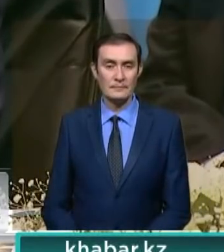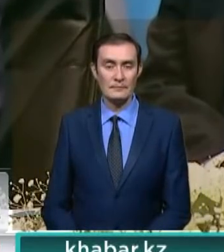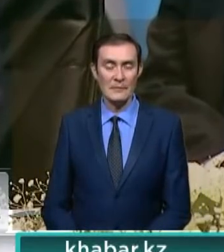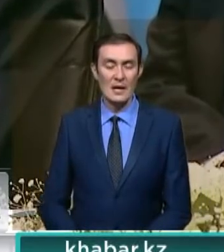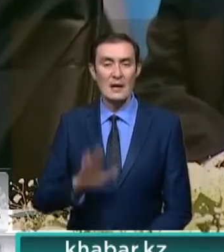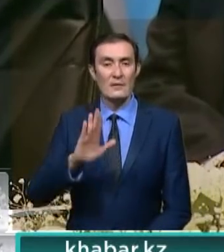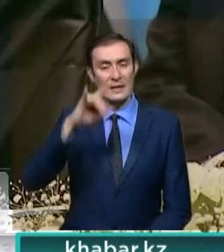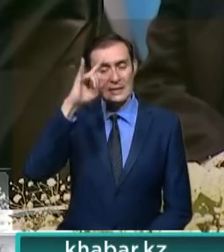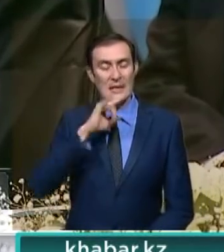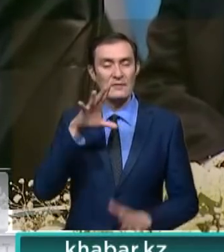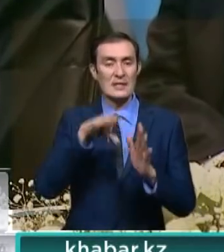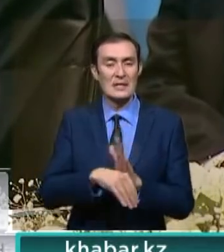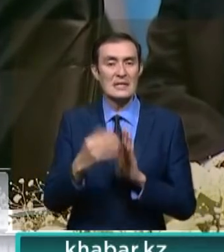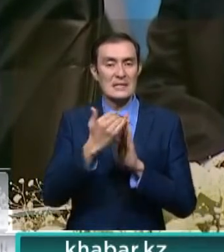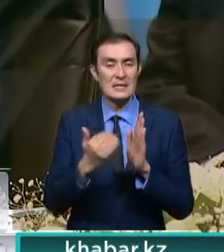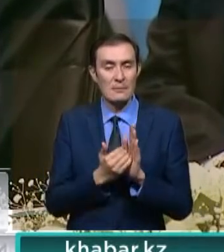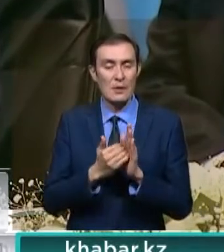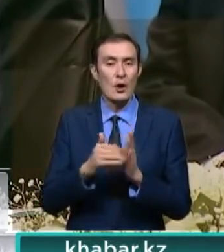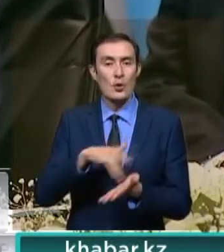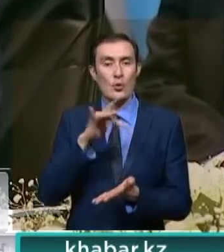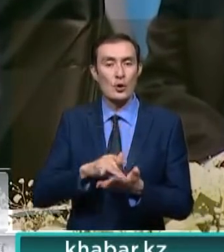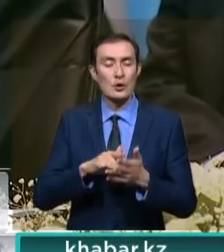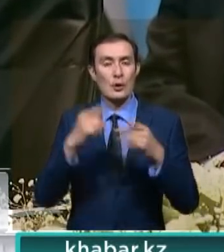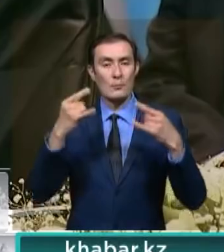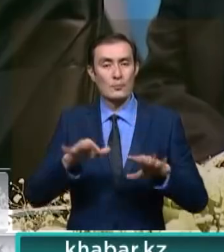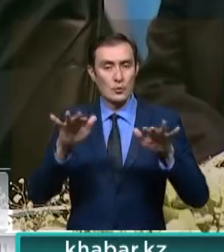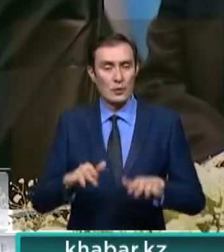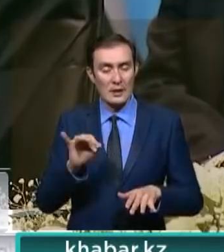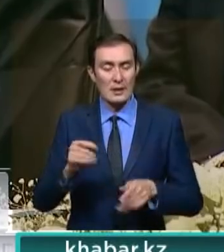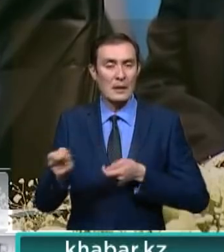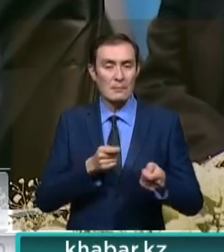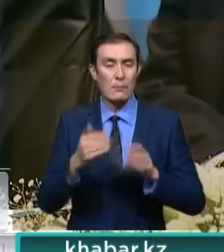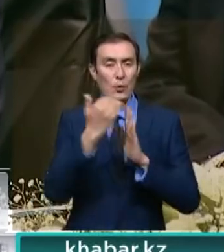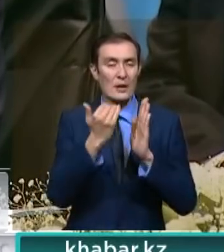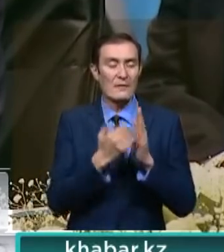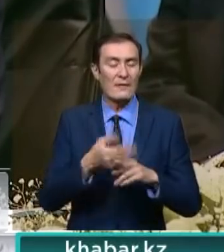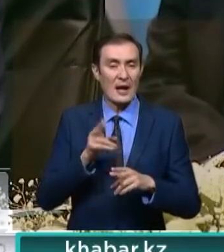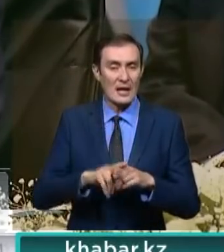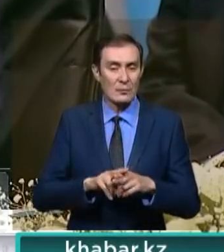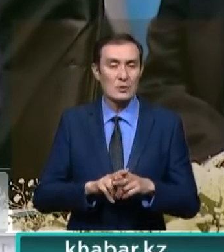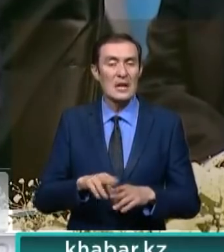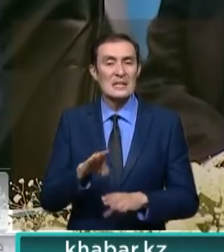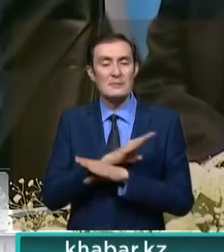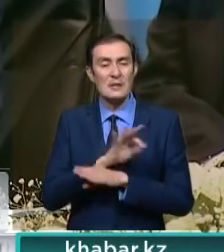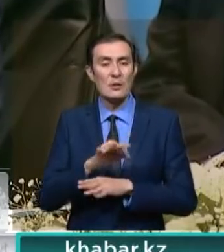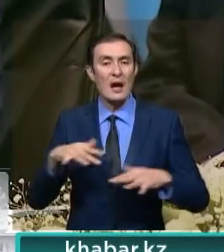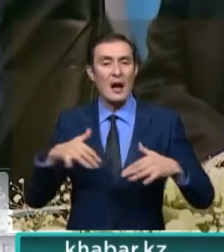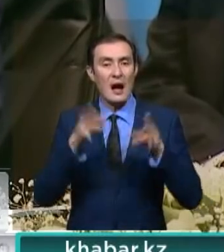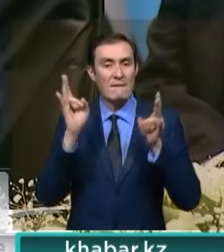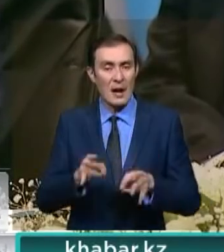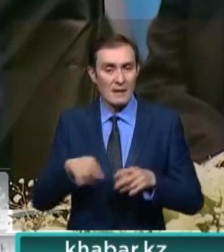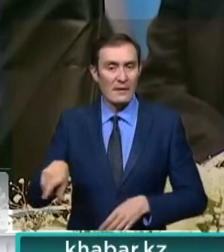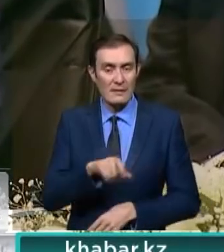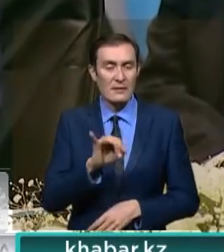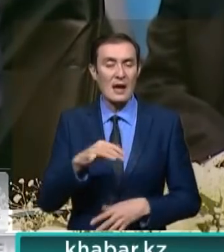В Казахстане внедрена система умного города и реализуется ряд проектов. Благодаря этому смертность от дорожно-транспортных